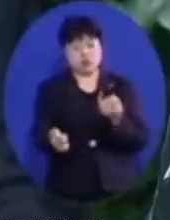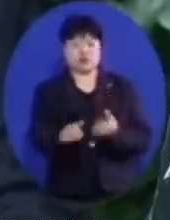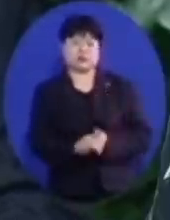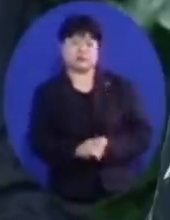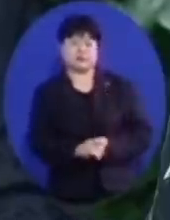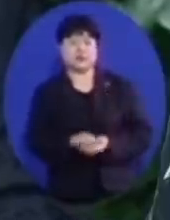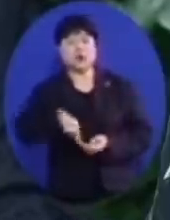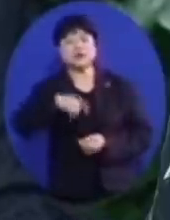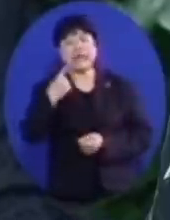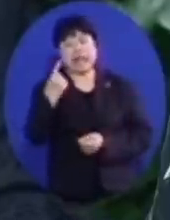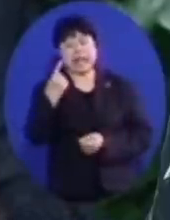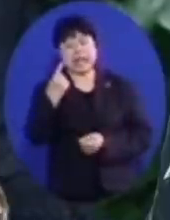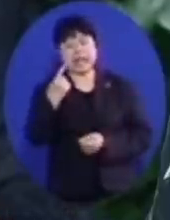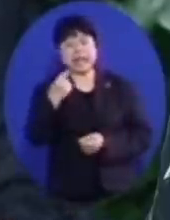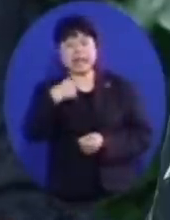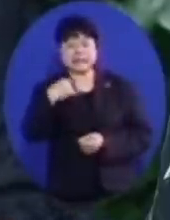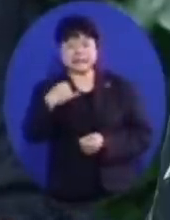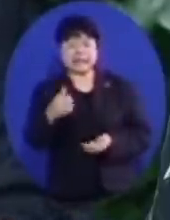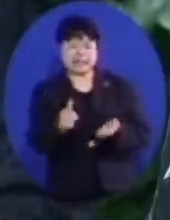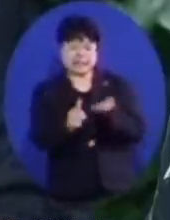그래서 혼자서